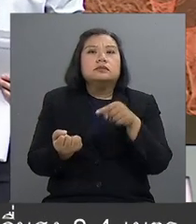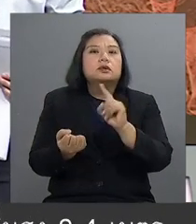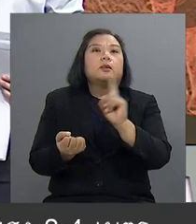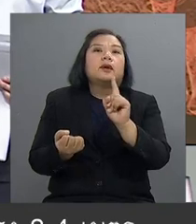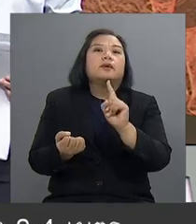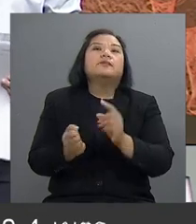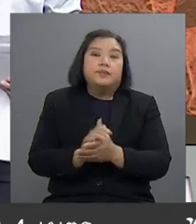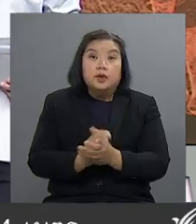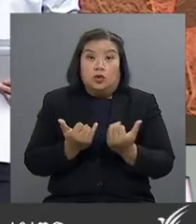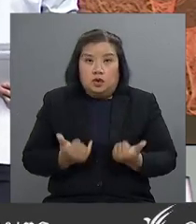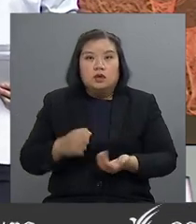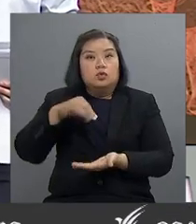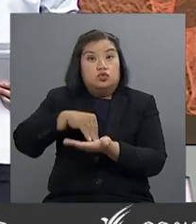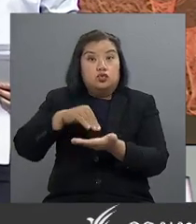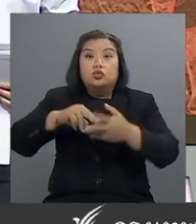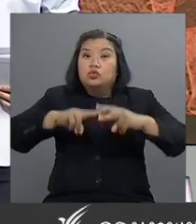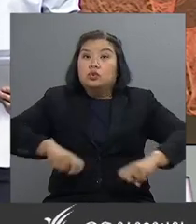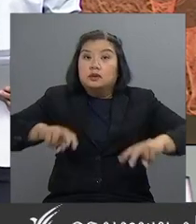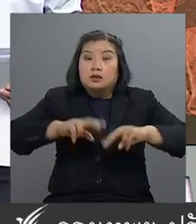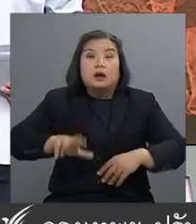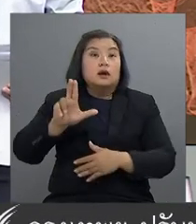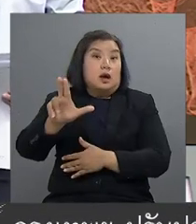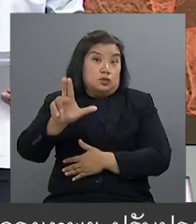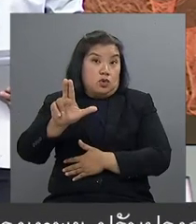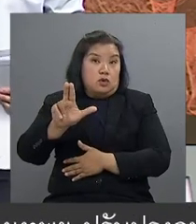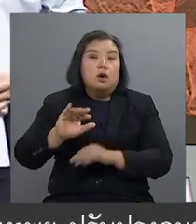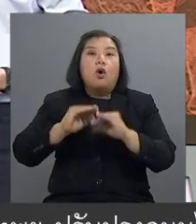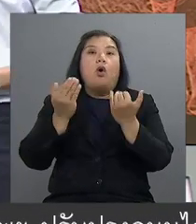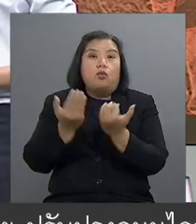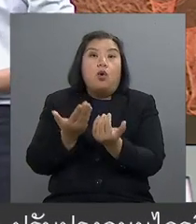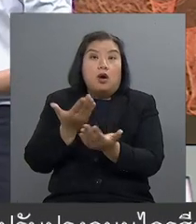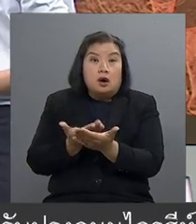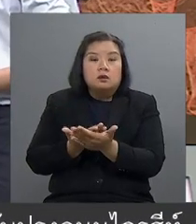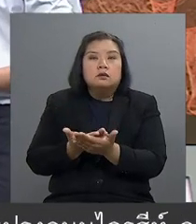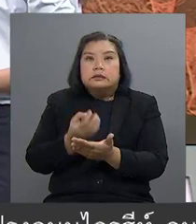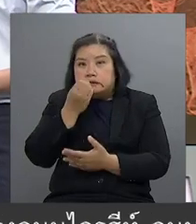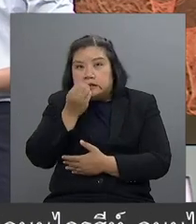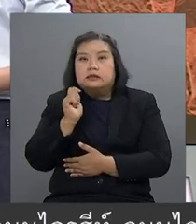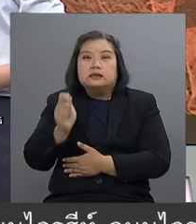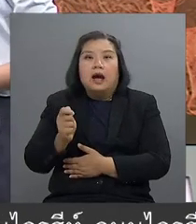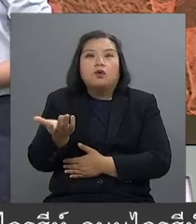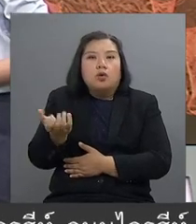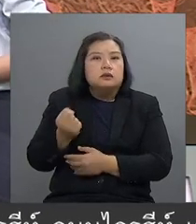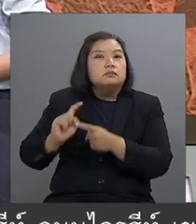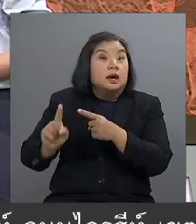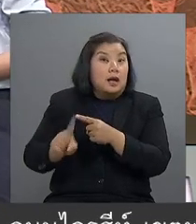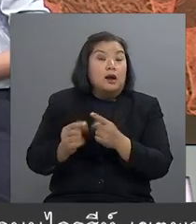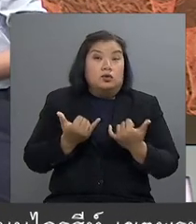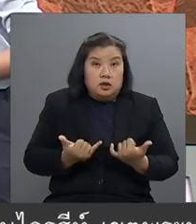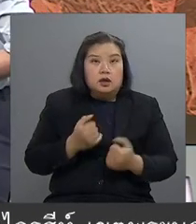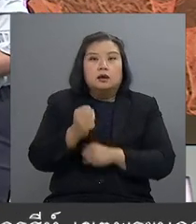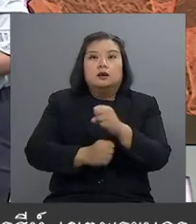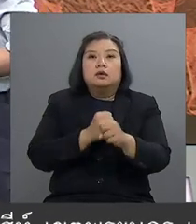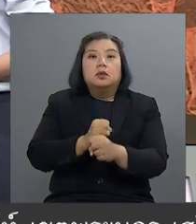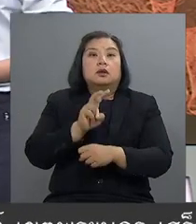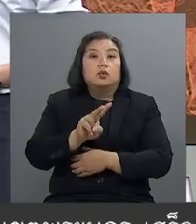ศูนย์วิจัยกสิกรไทยคะวิเคราะห์จากตัวเลขของอิกโรงเรือนที่สูงขึ้นมาค่ะถ้าการว่าสิ้นปี 2563